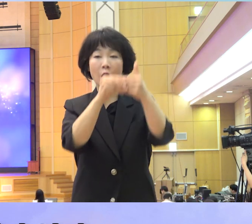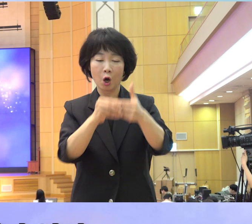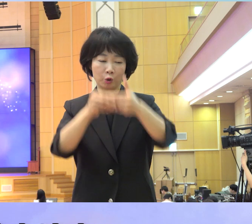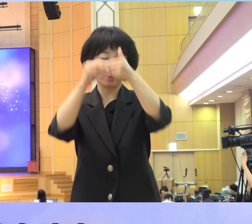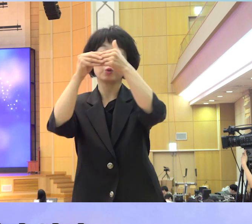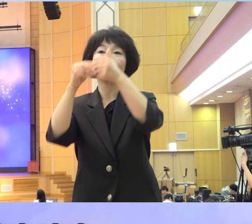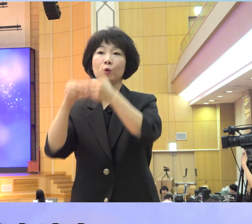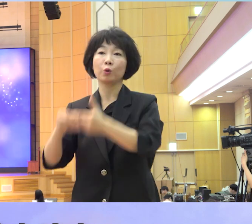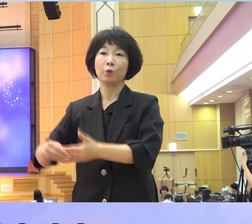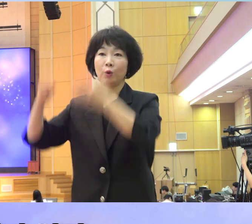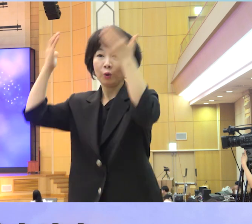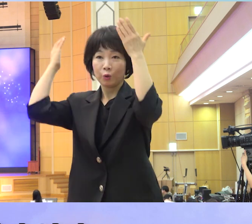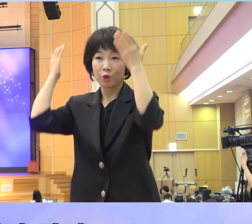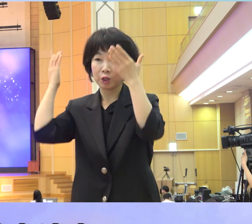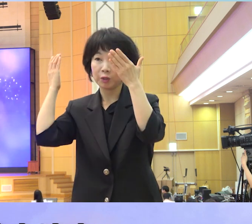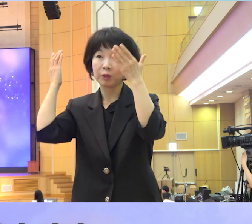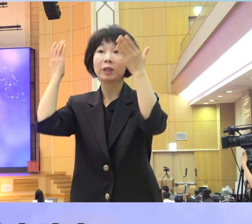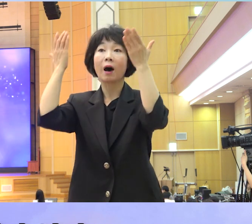인도하여